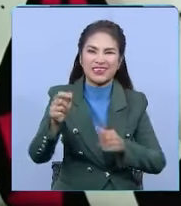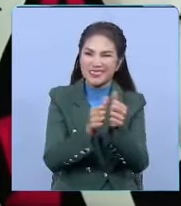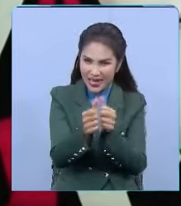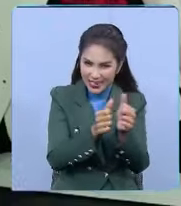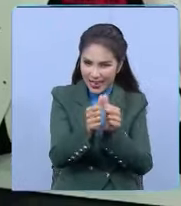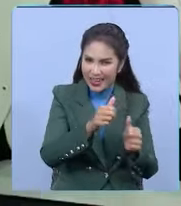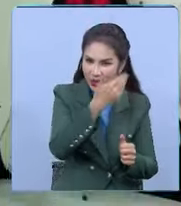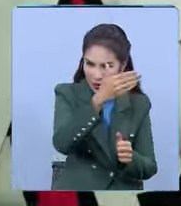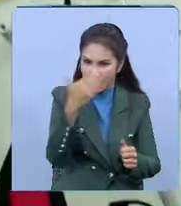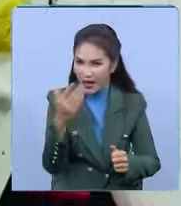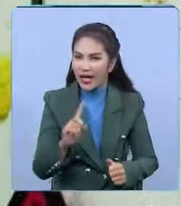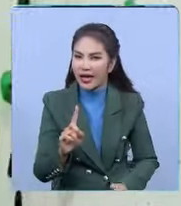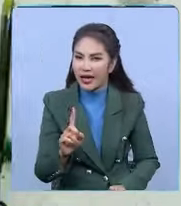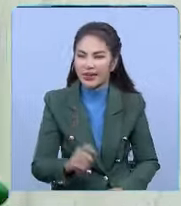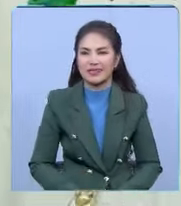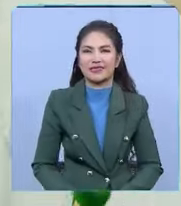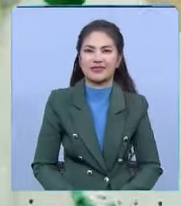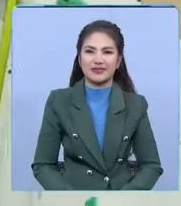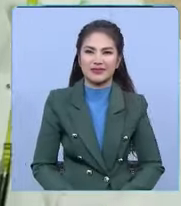องดูครับ ครับ